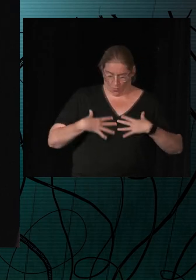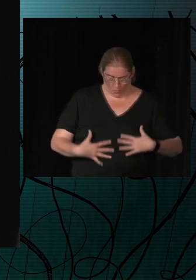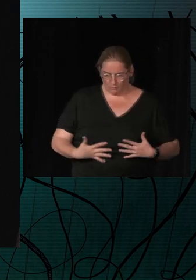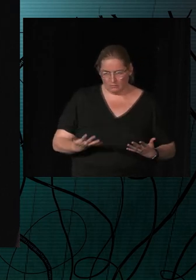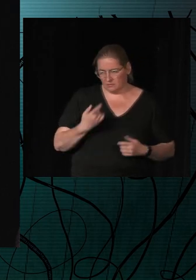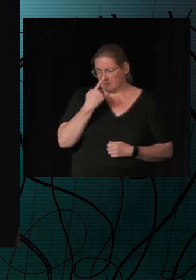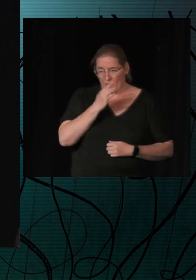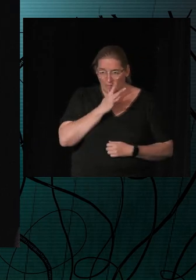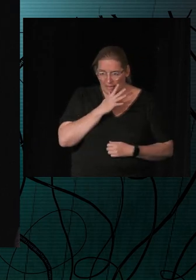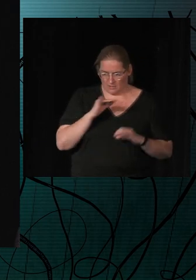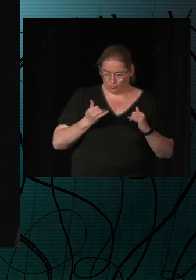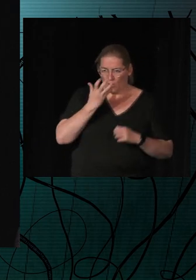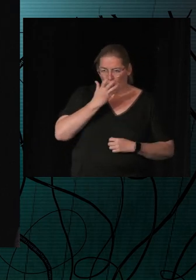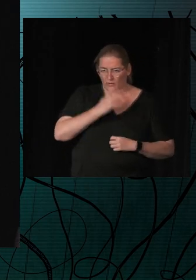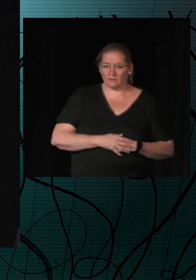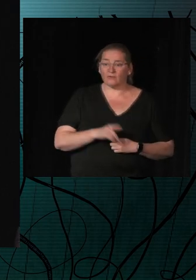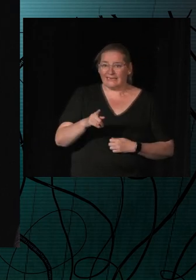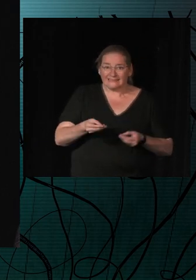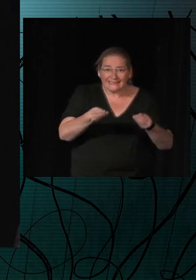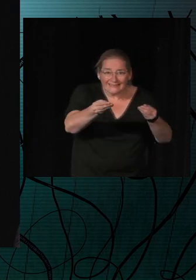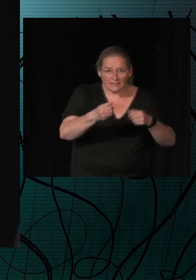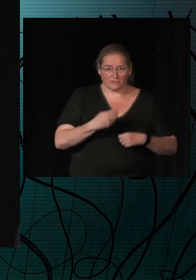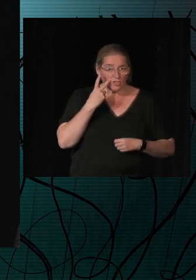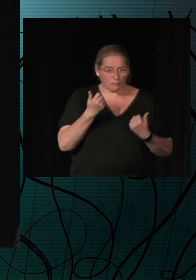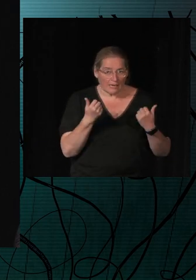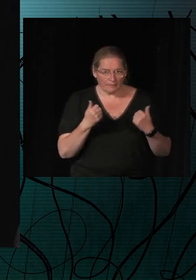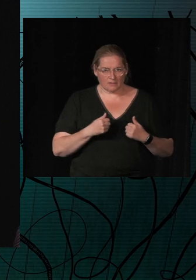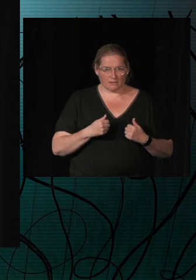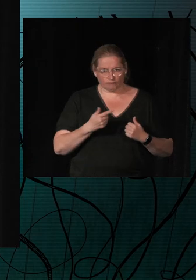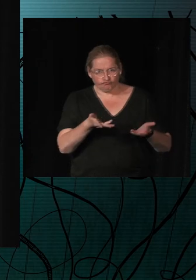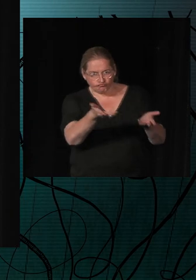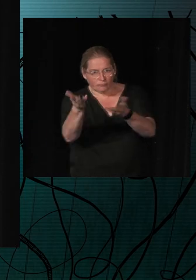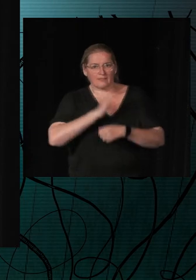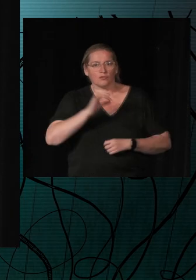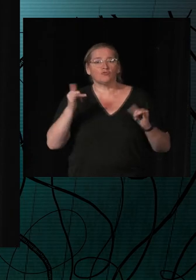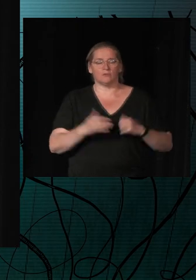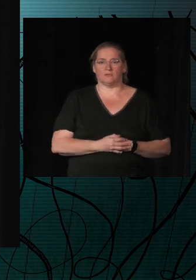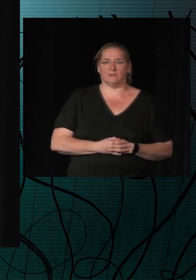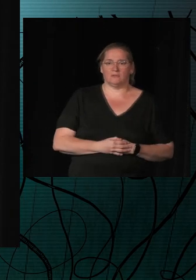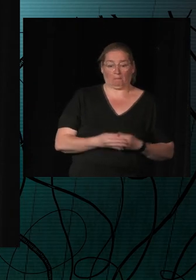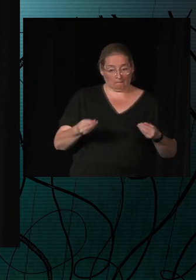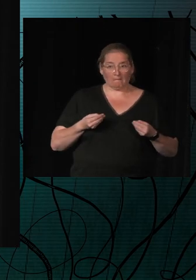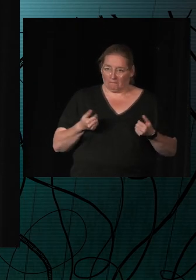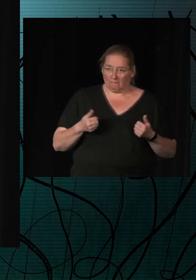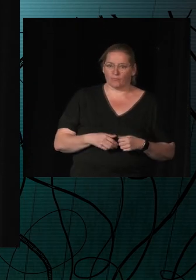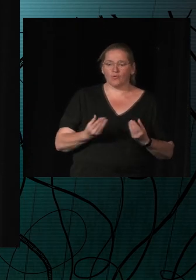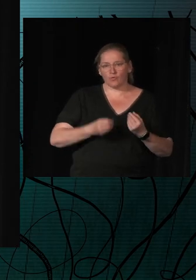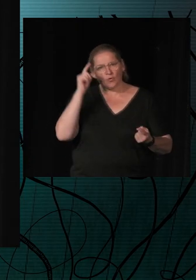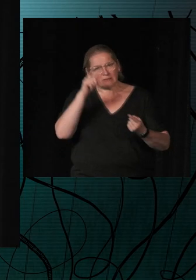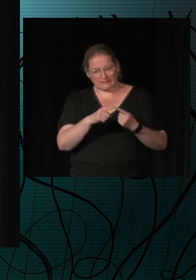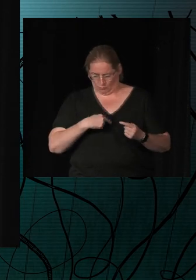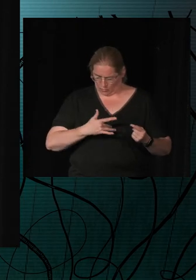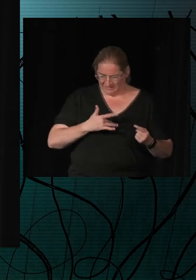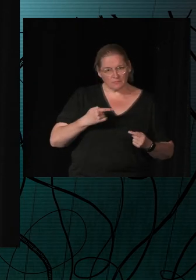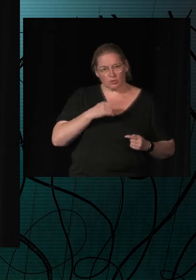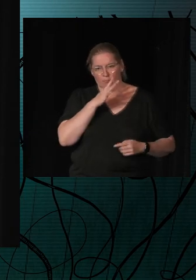euh ben là en fait ces gens-là mofent les jeux en disant bah tiens j'ai vu ce truc là ça a l'air marrant j'aimerais bien t'y voir y jouer ou alors la thématique m'intéresse moi je pourrais pas